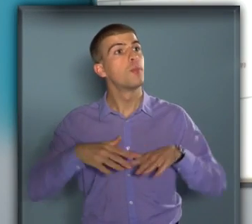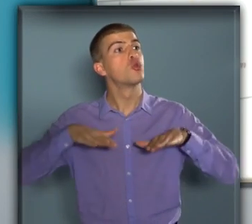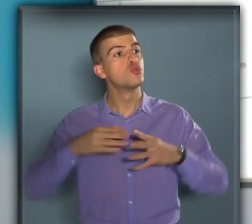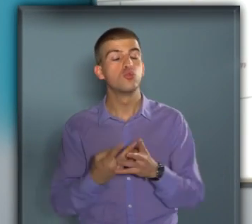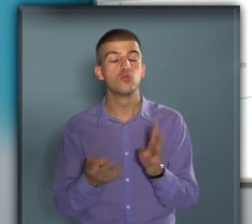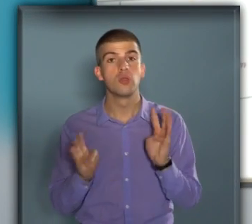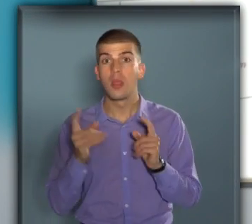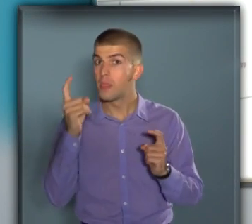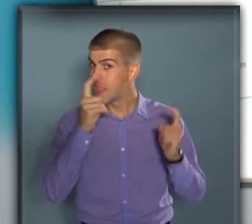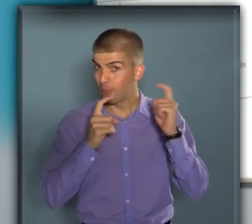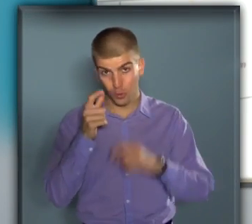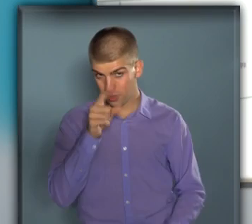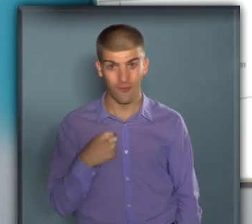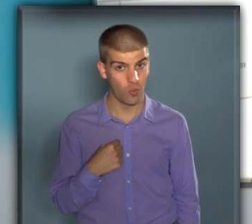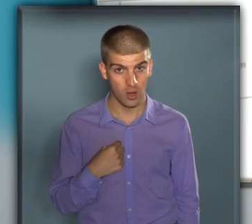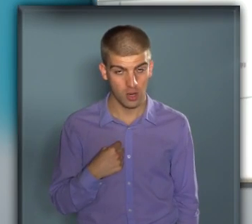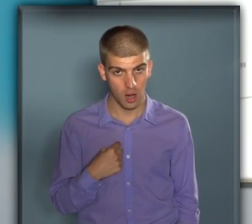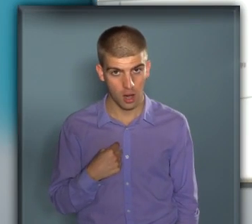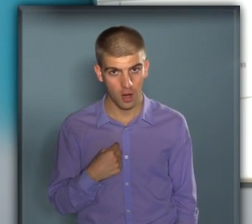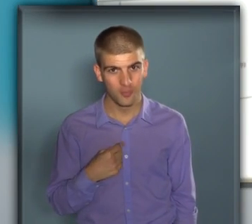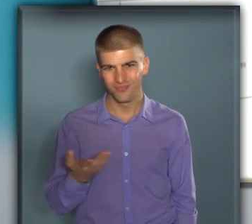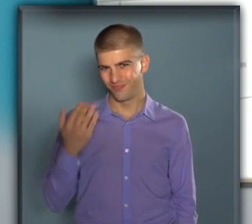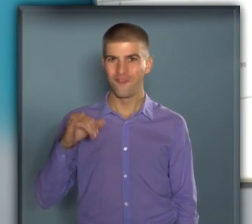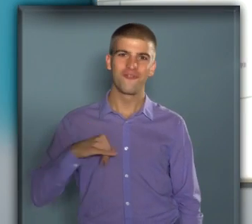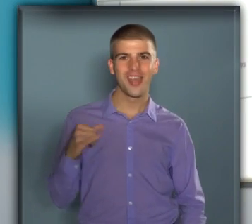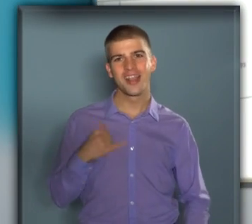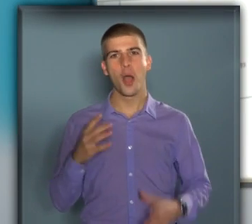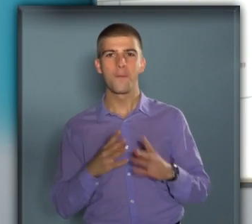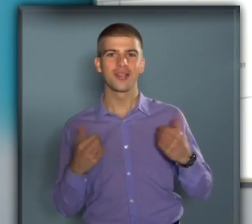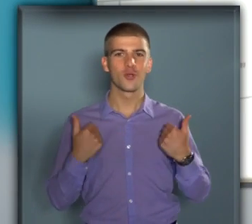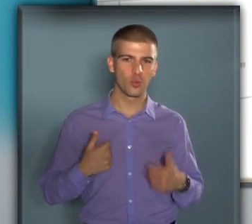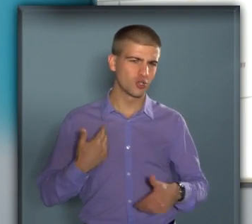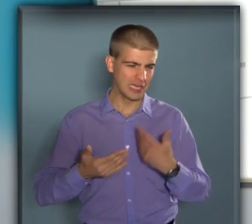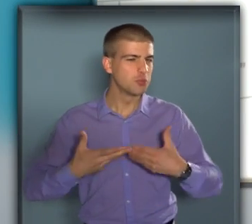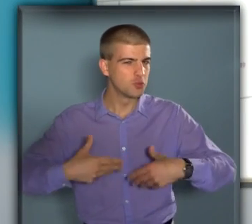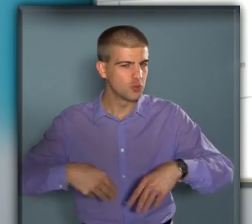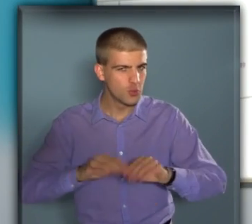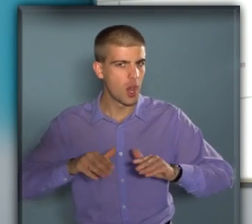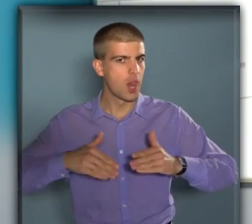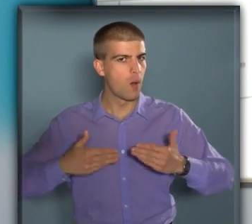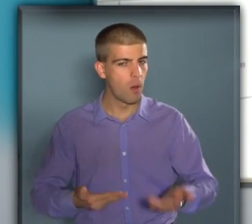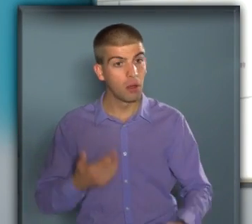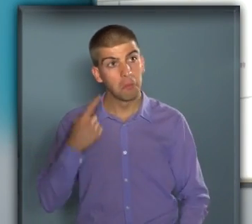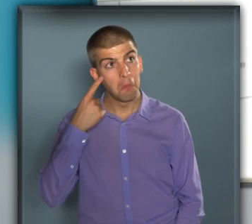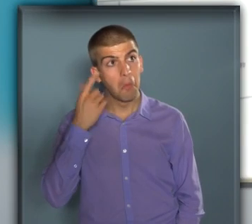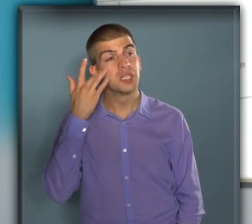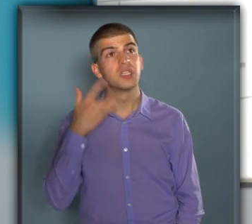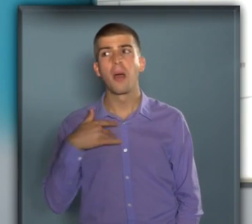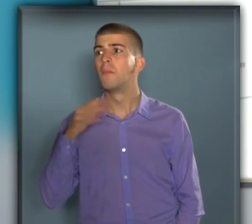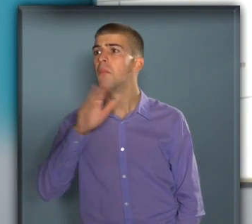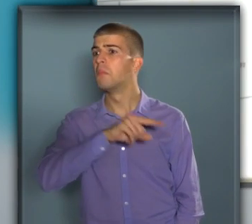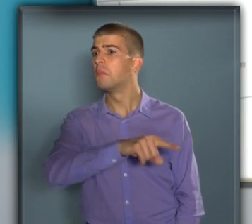én tényleg azt hittem, fiatal pedagógusként, aztán szülőként, hogy meg fog történni egy